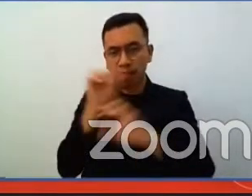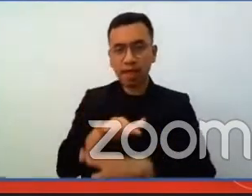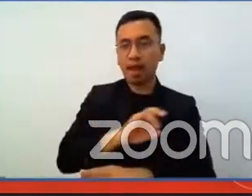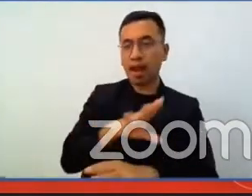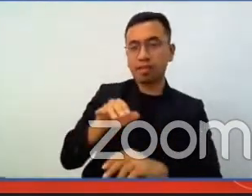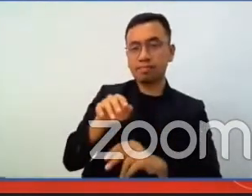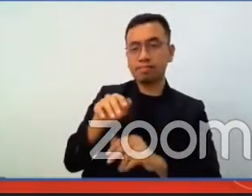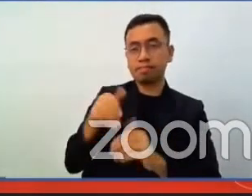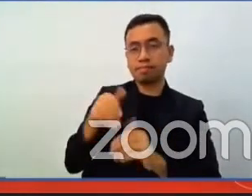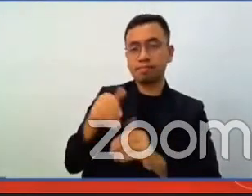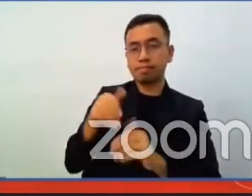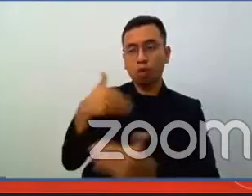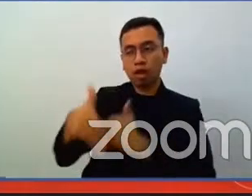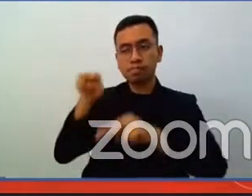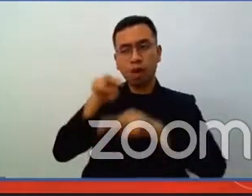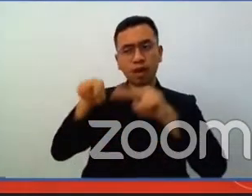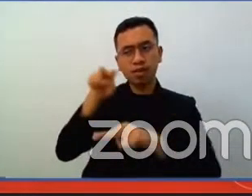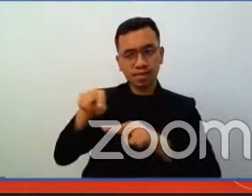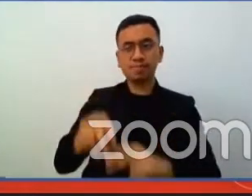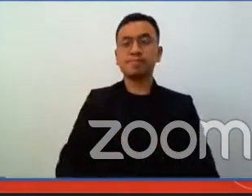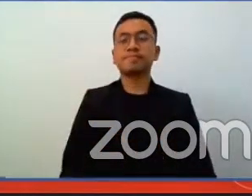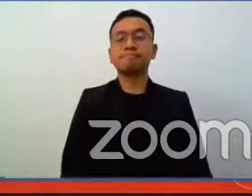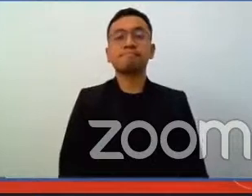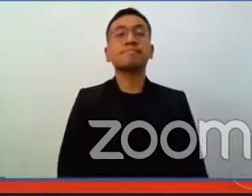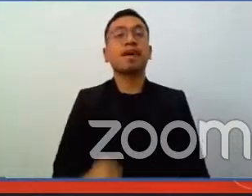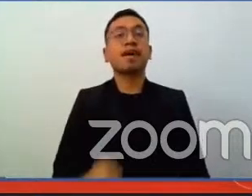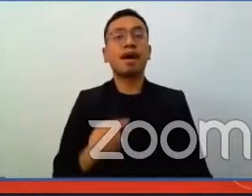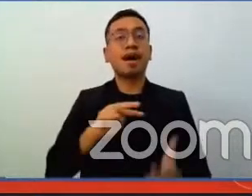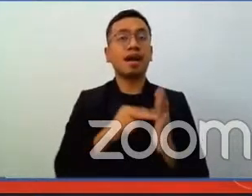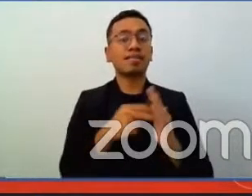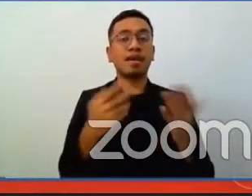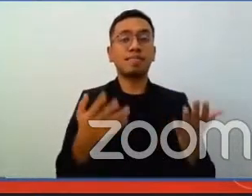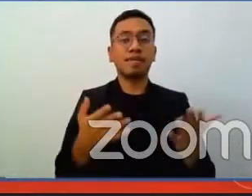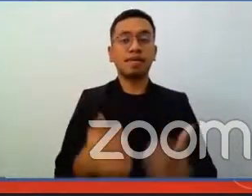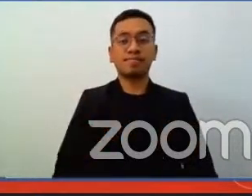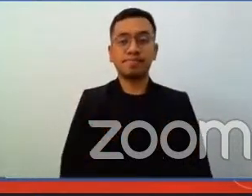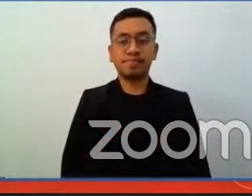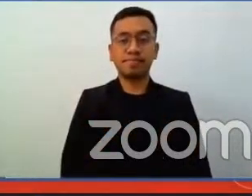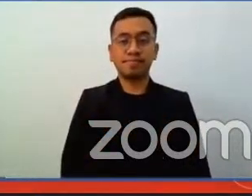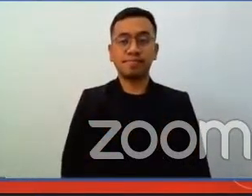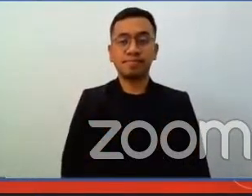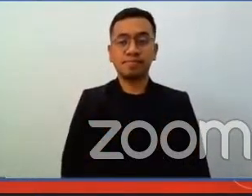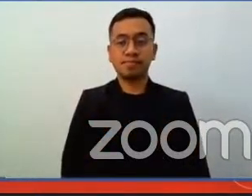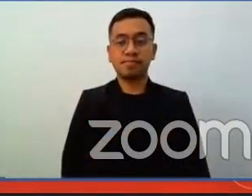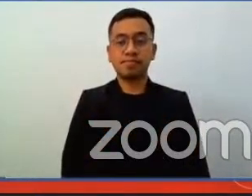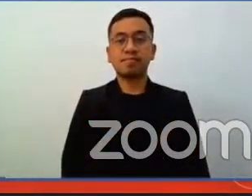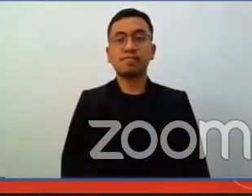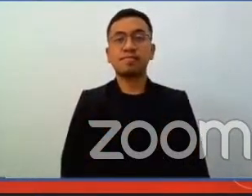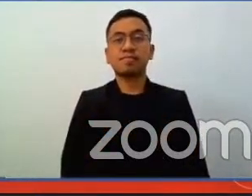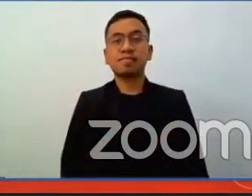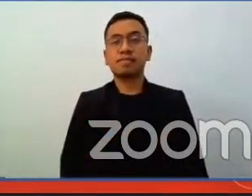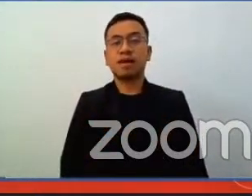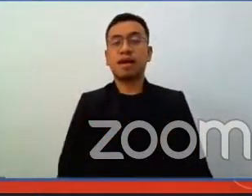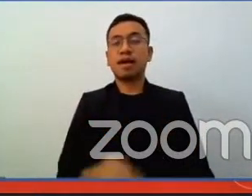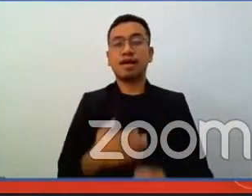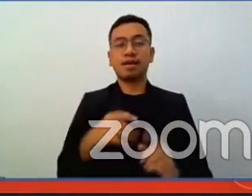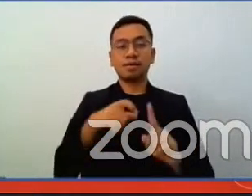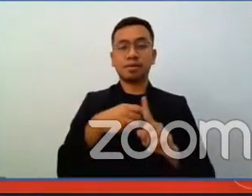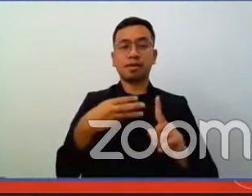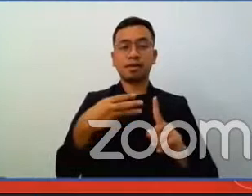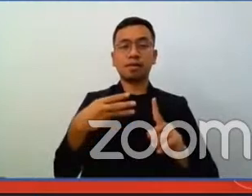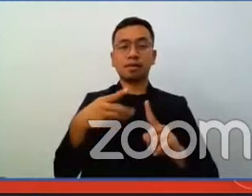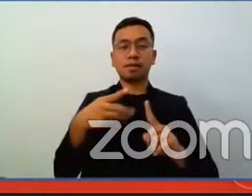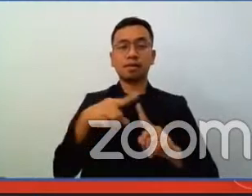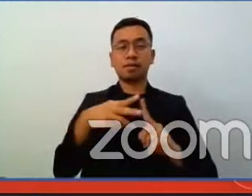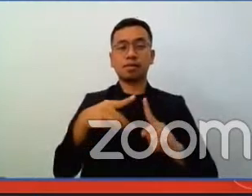proses, kemudian melaksanakan pengamatan. Apa artinya? Orientasi khusus dari segi keterampilan